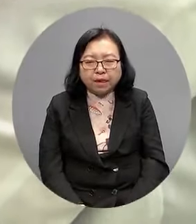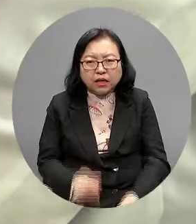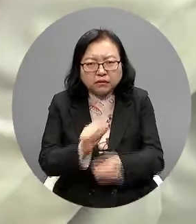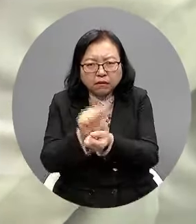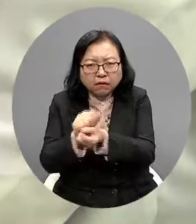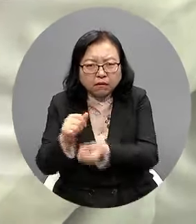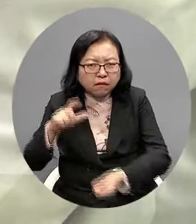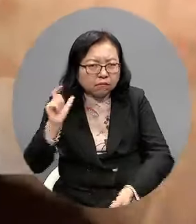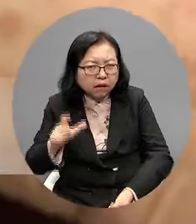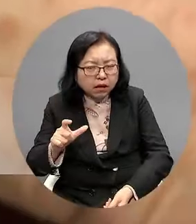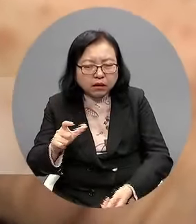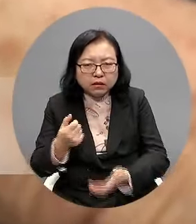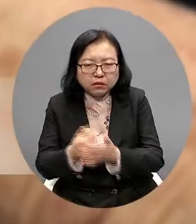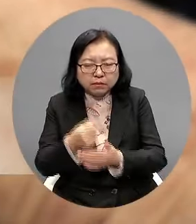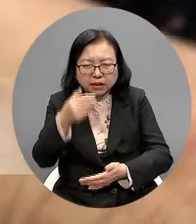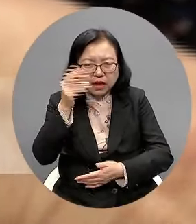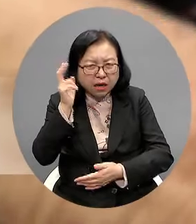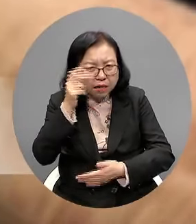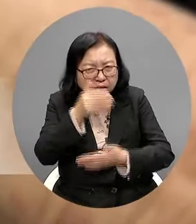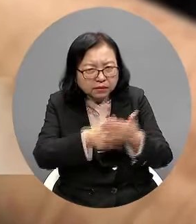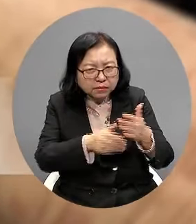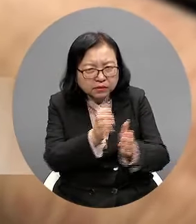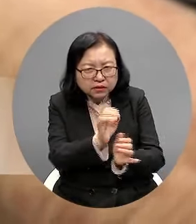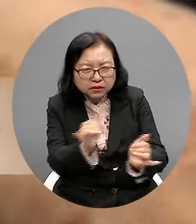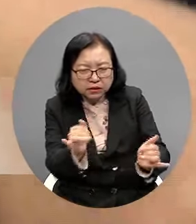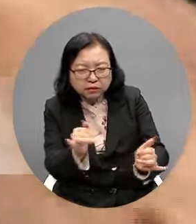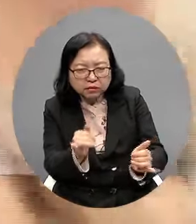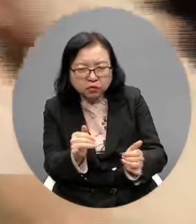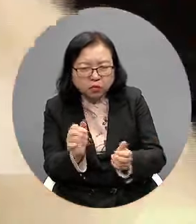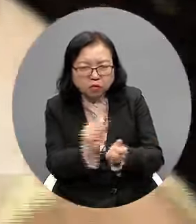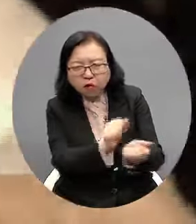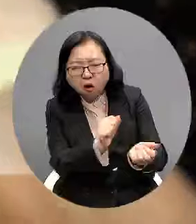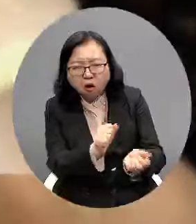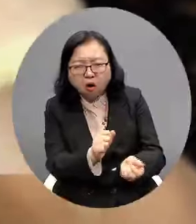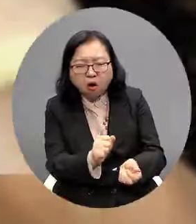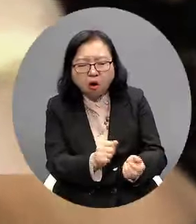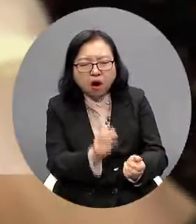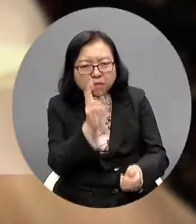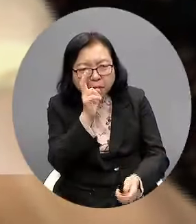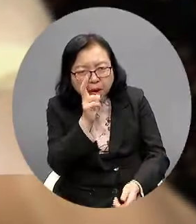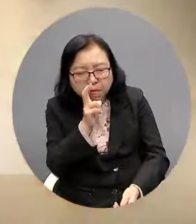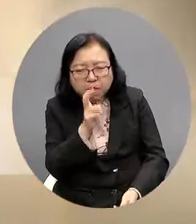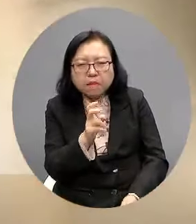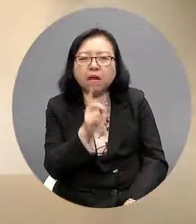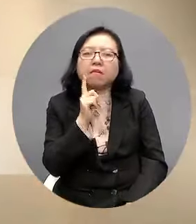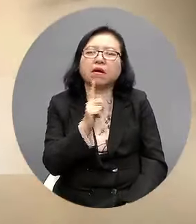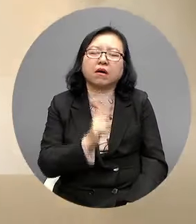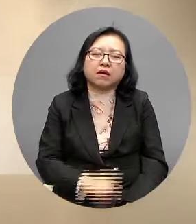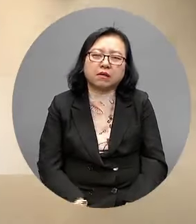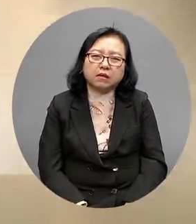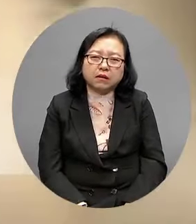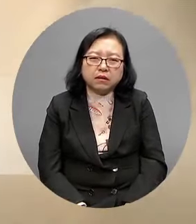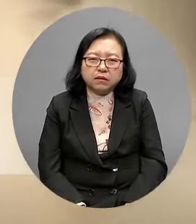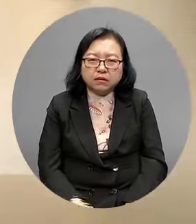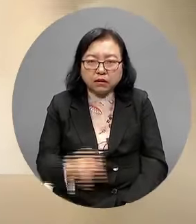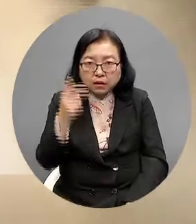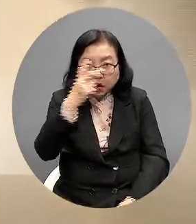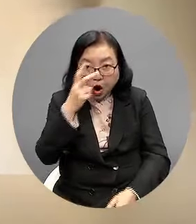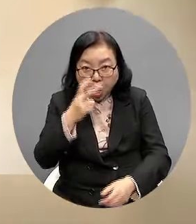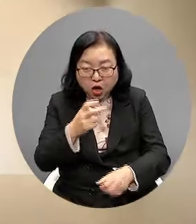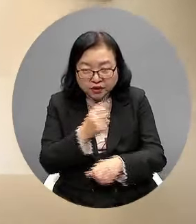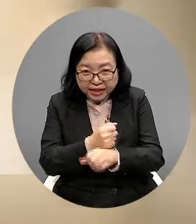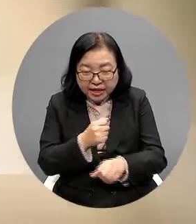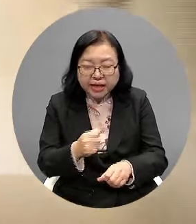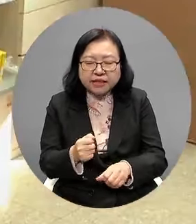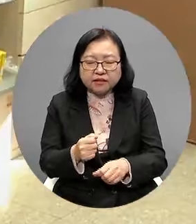강한 특성상 나머지 환자들도 옴에 감염됐을 가능성이 매우 높다는 진단이 나왔습니다 검사를 통해 판정을